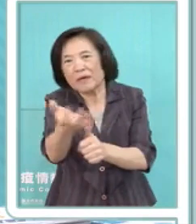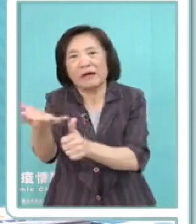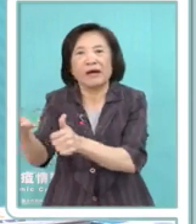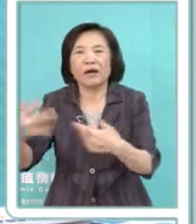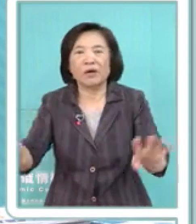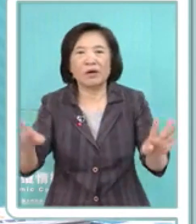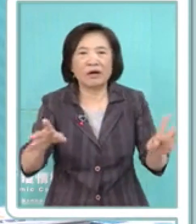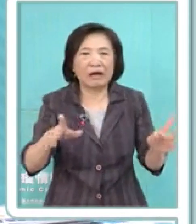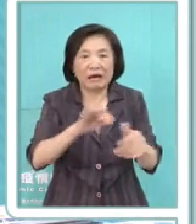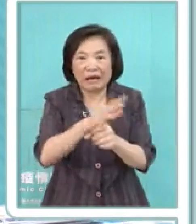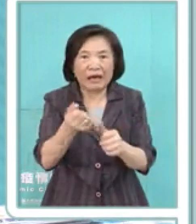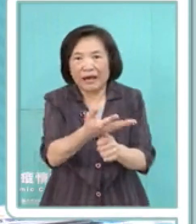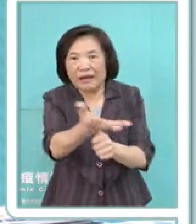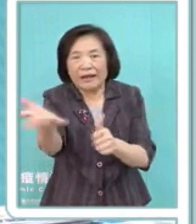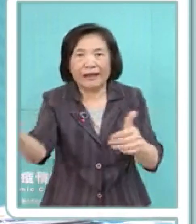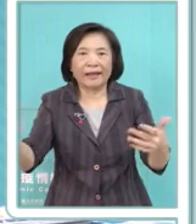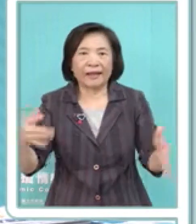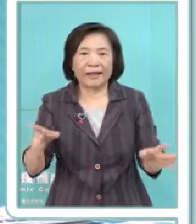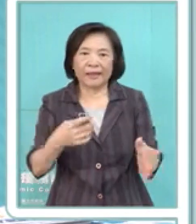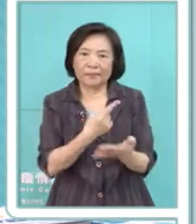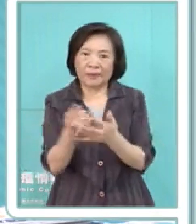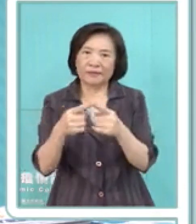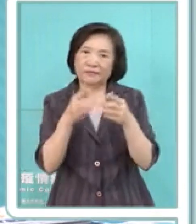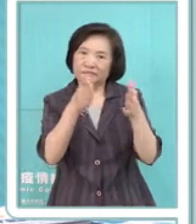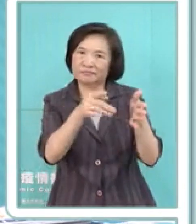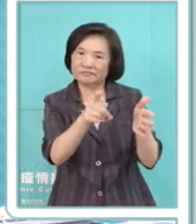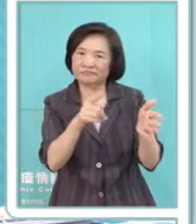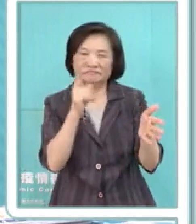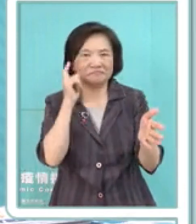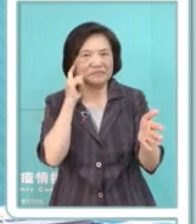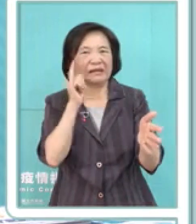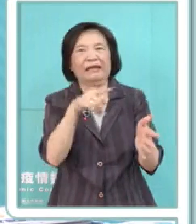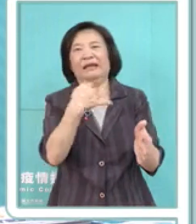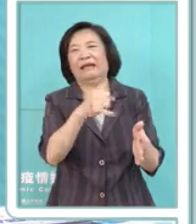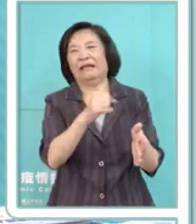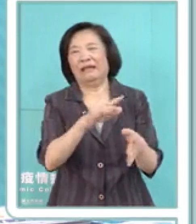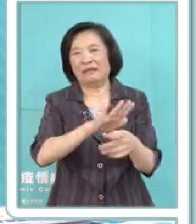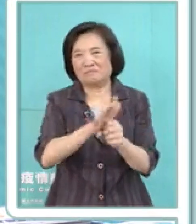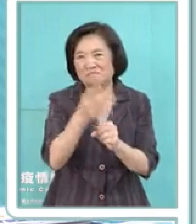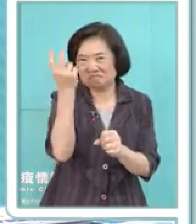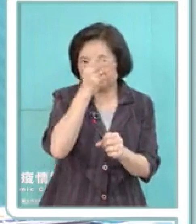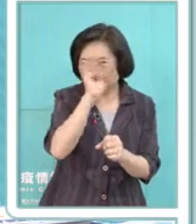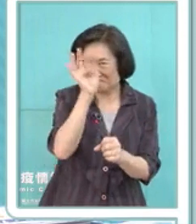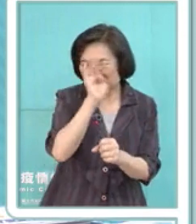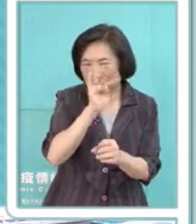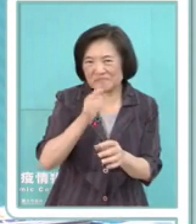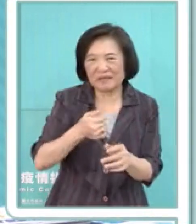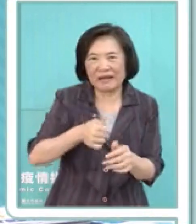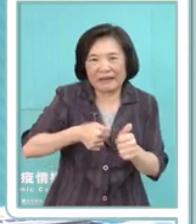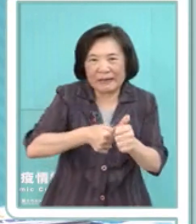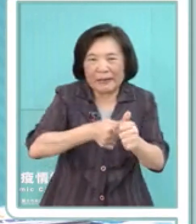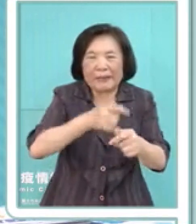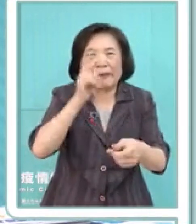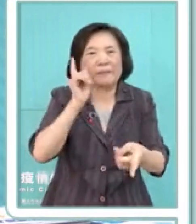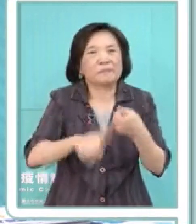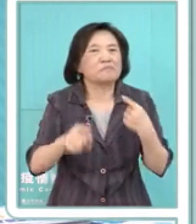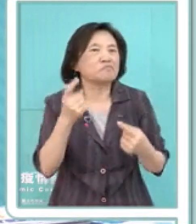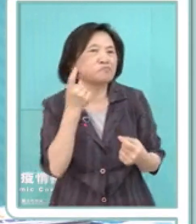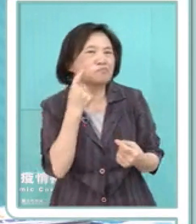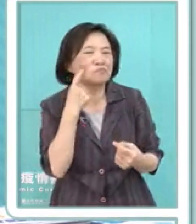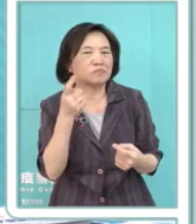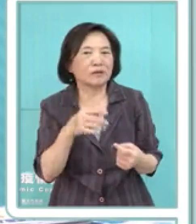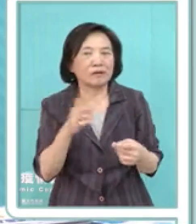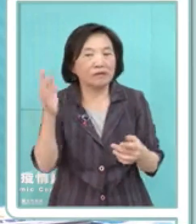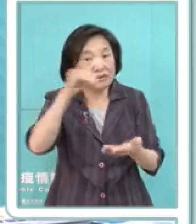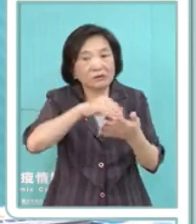聚感染爆发，然后被点名说这疫调不实，下滑到第六名。请问市长怎么